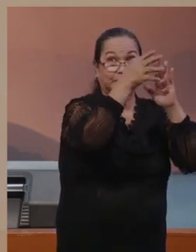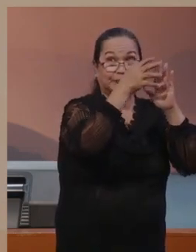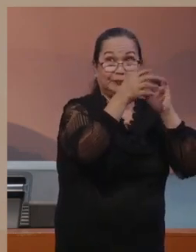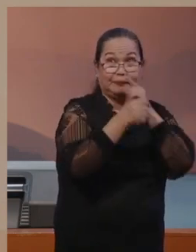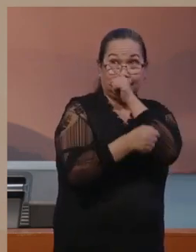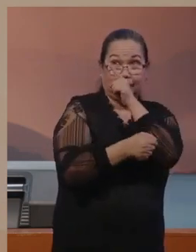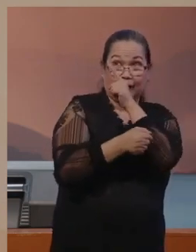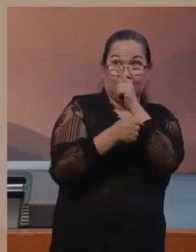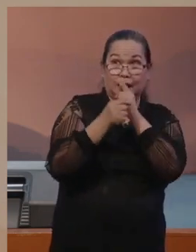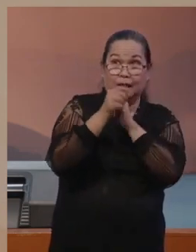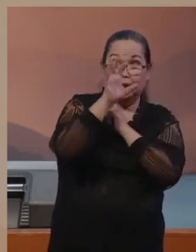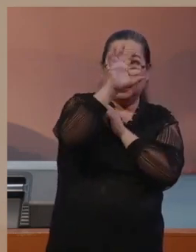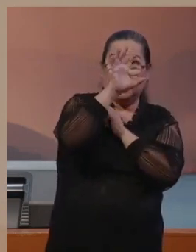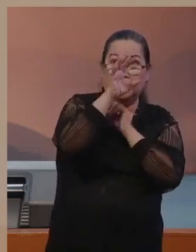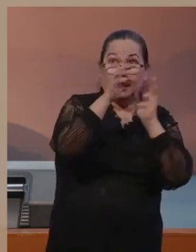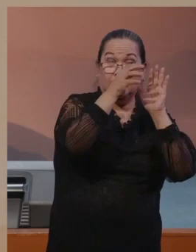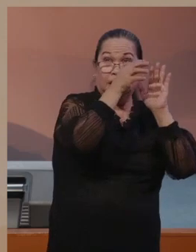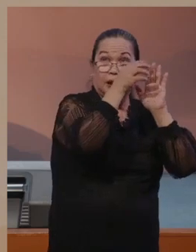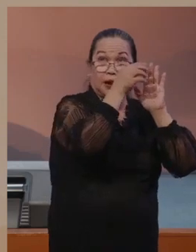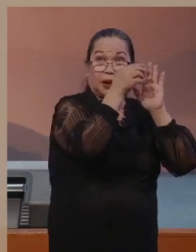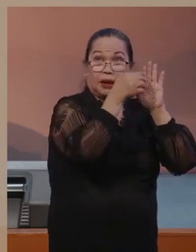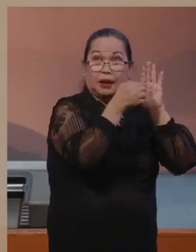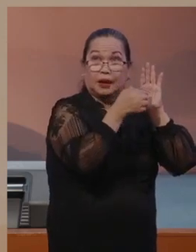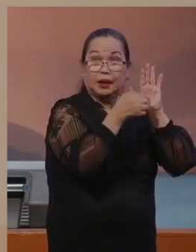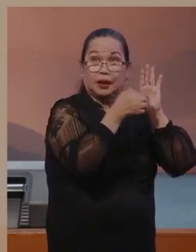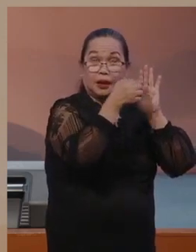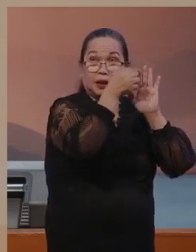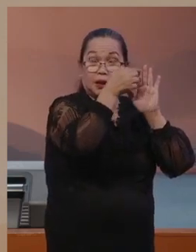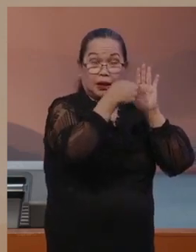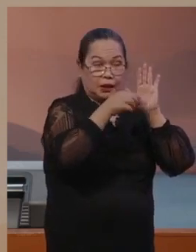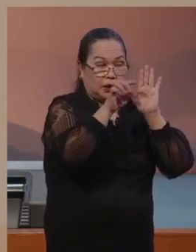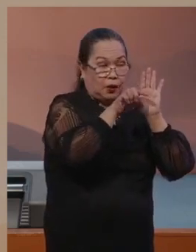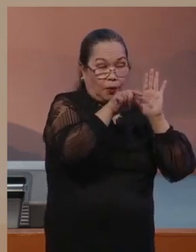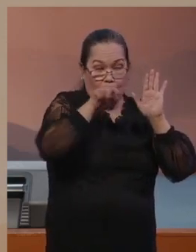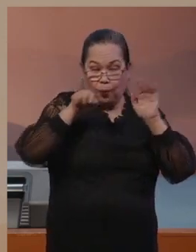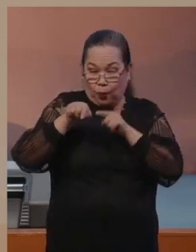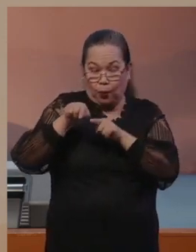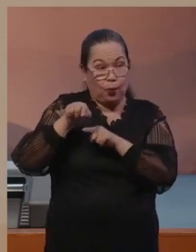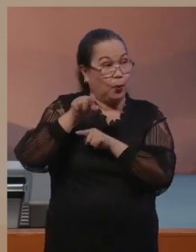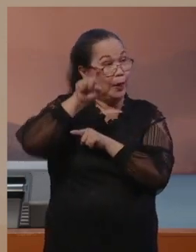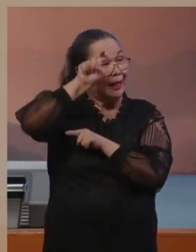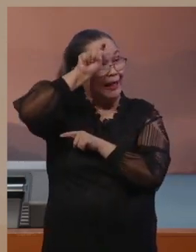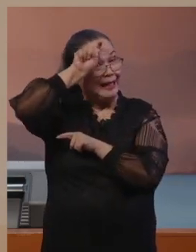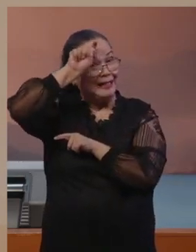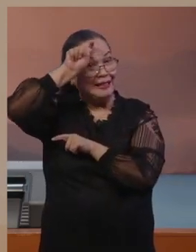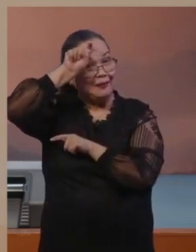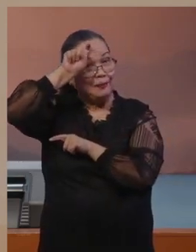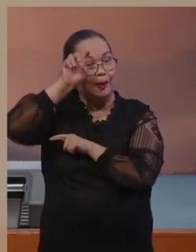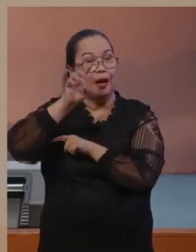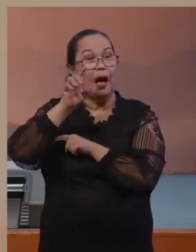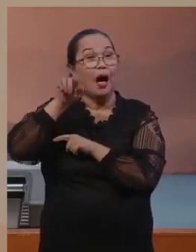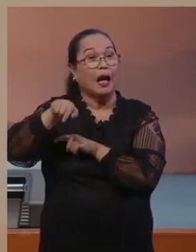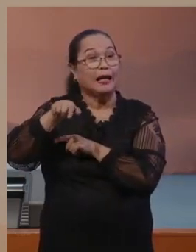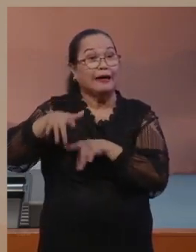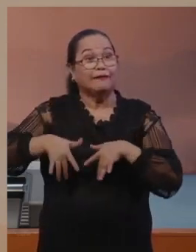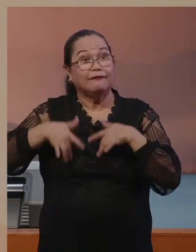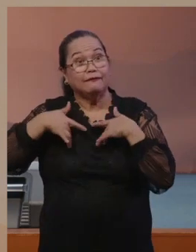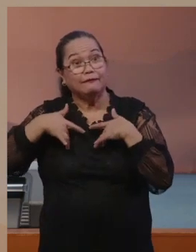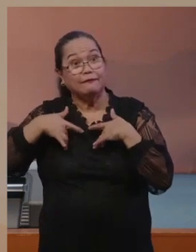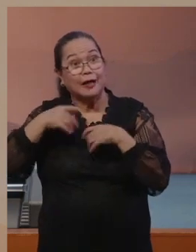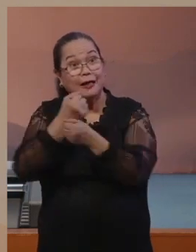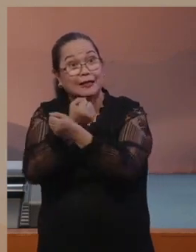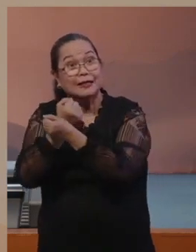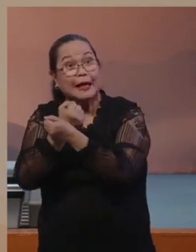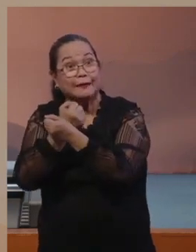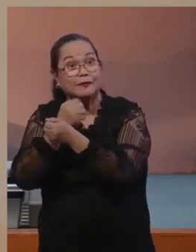Sea, nagpunta po sila from here to Egypt. Doon po sila for 400 years. Habang